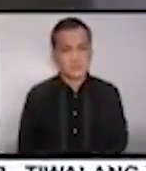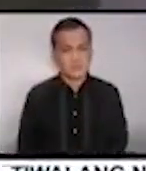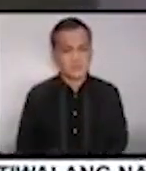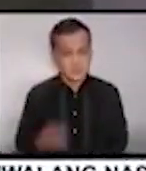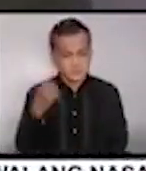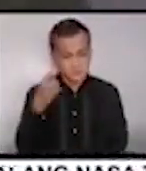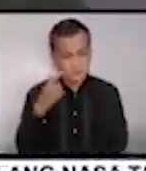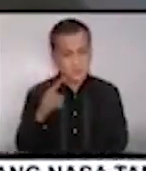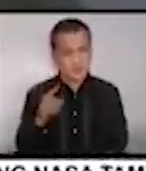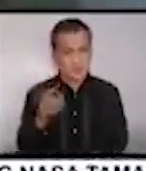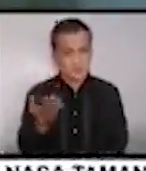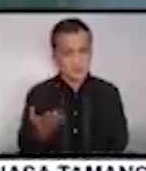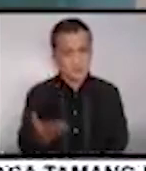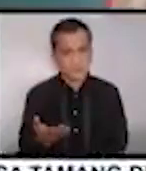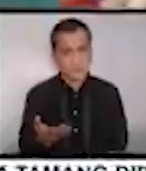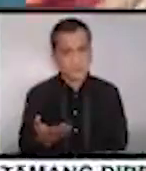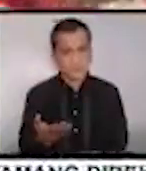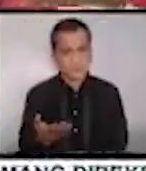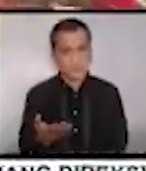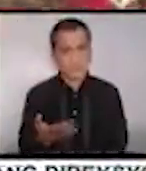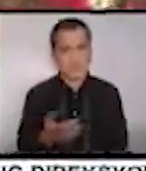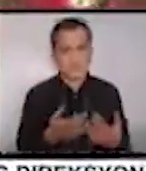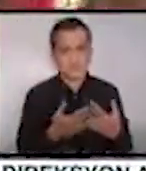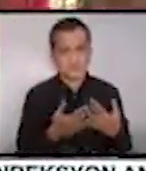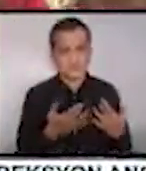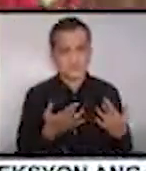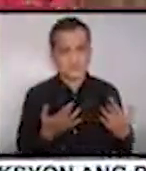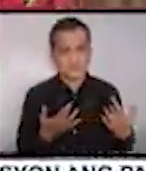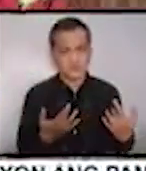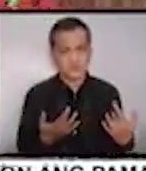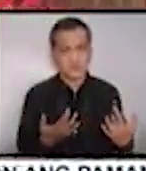lang sa puso ba.